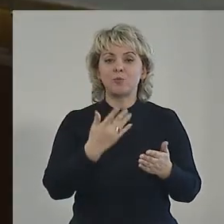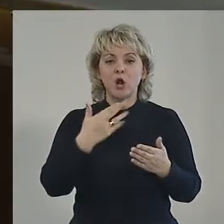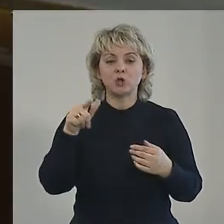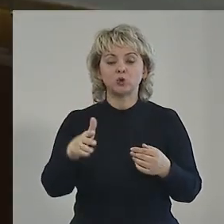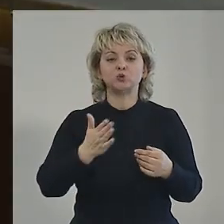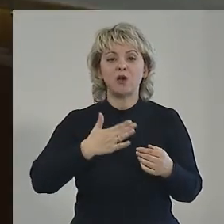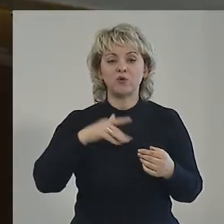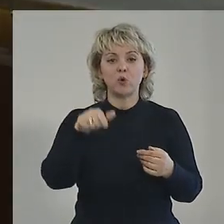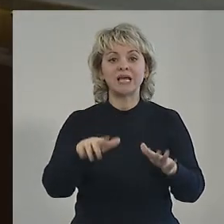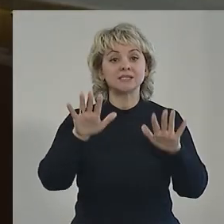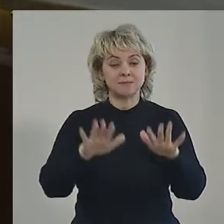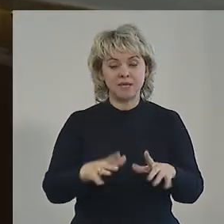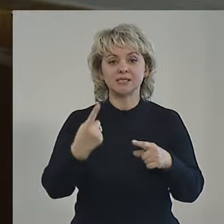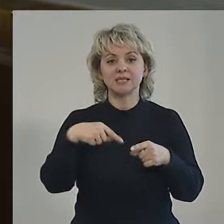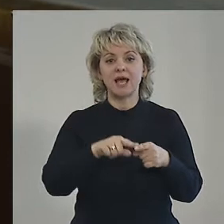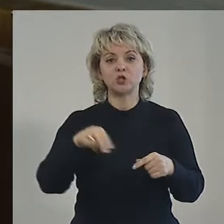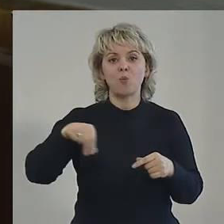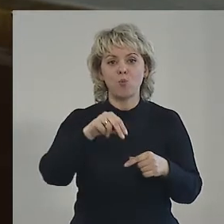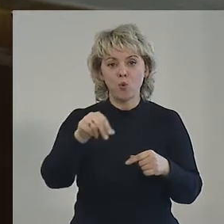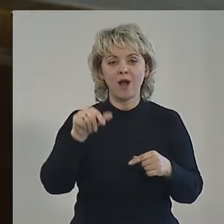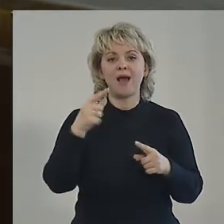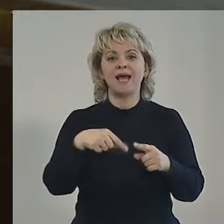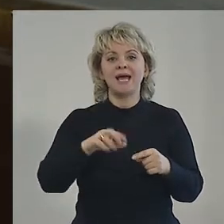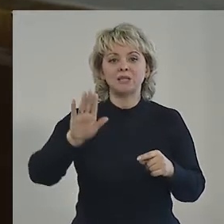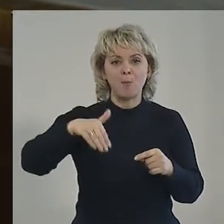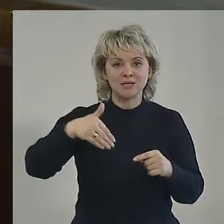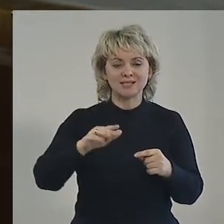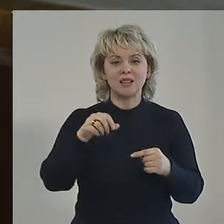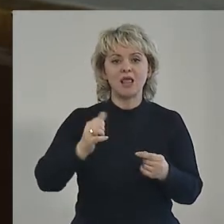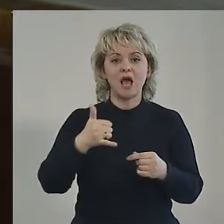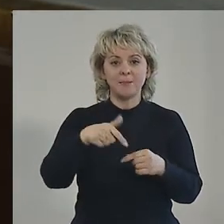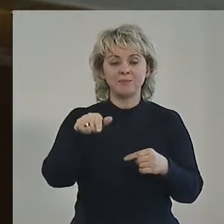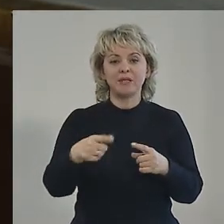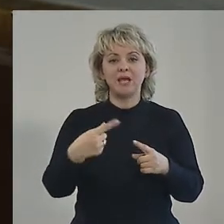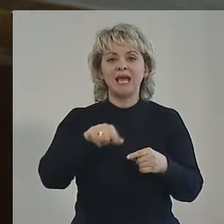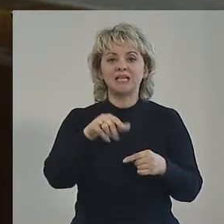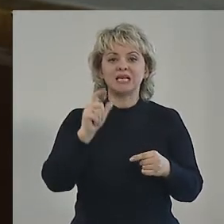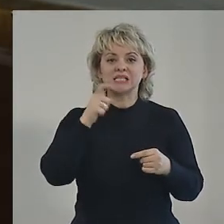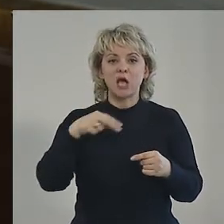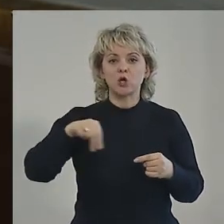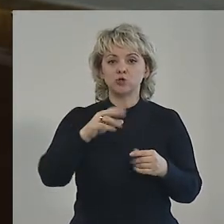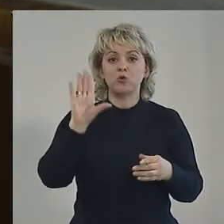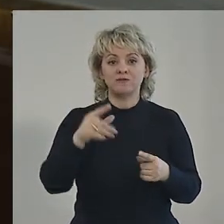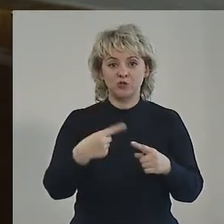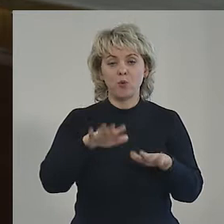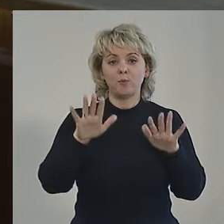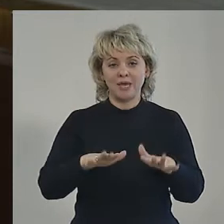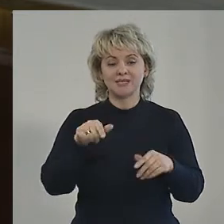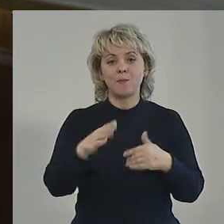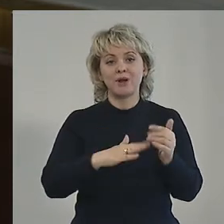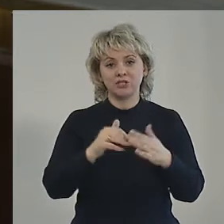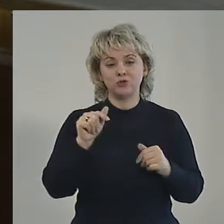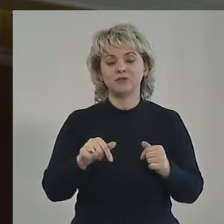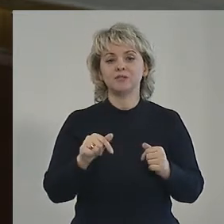у нас местные. Это мука, это масла, это сахар, соль. Это все